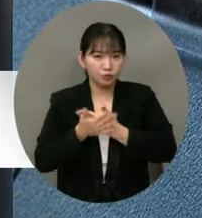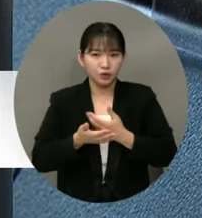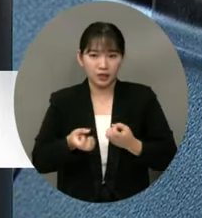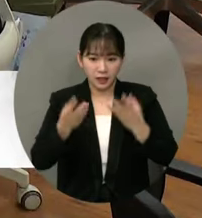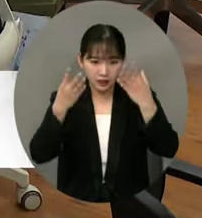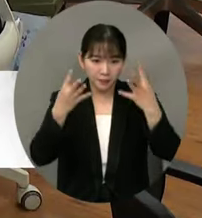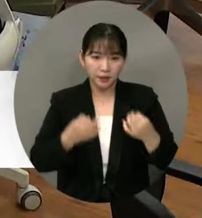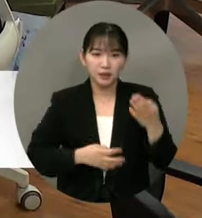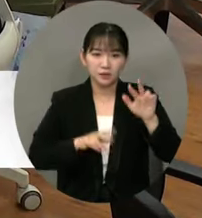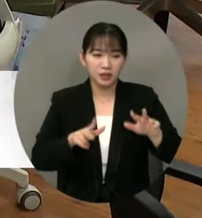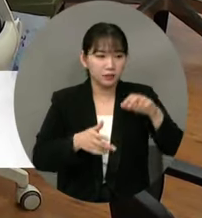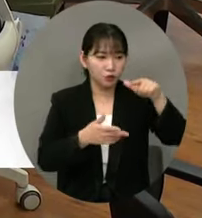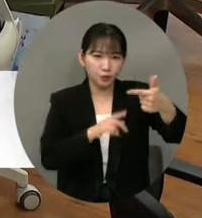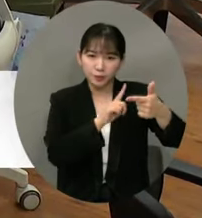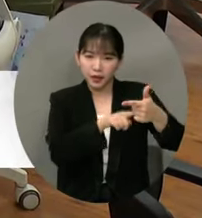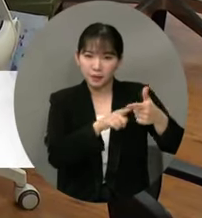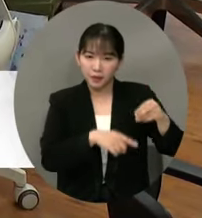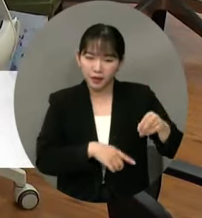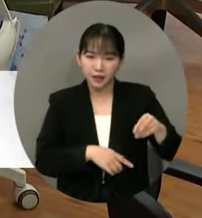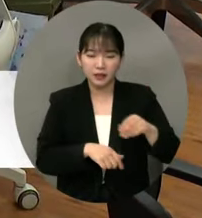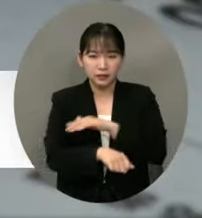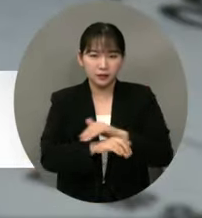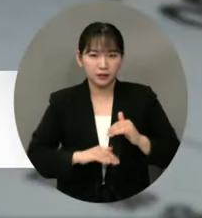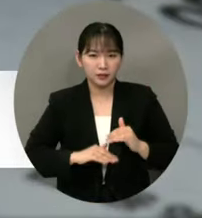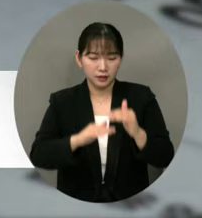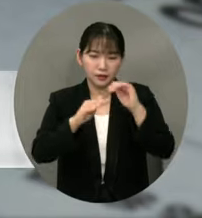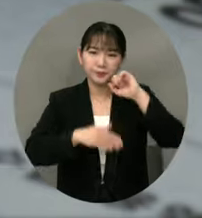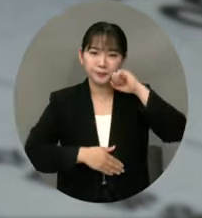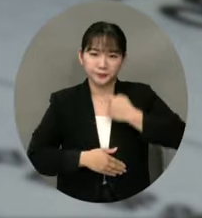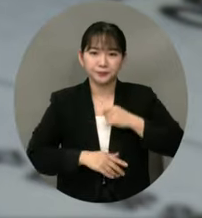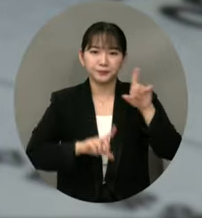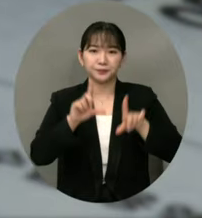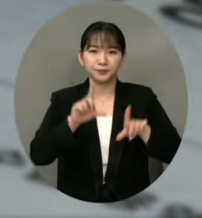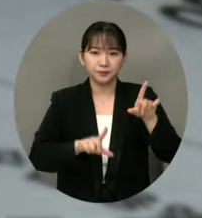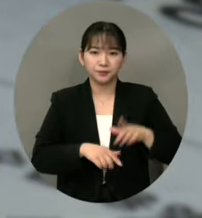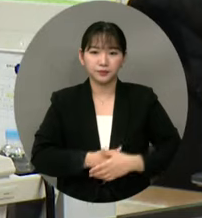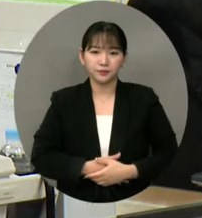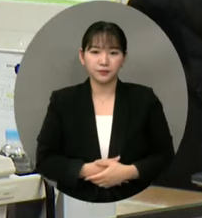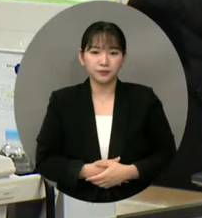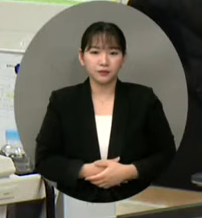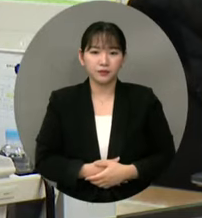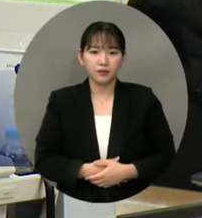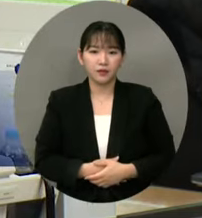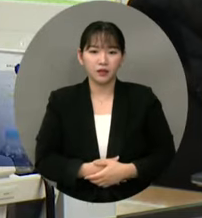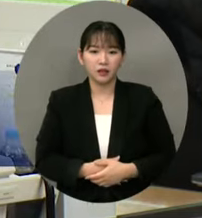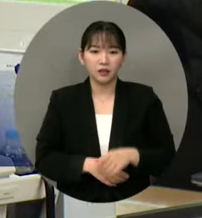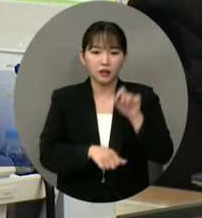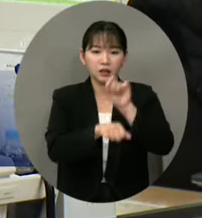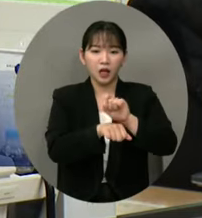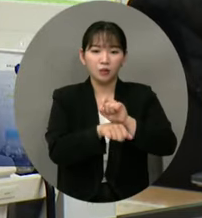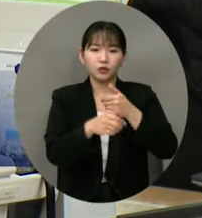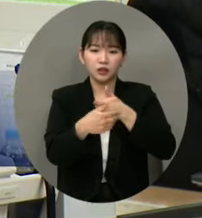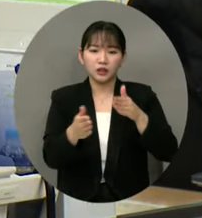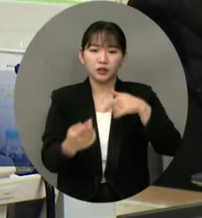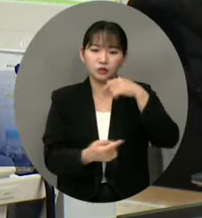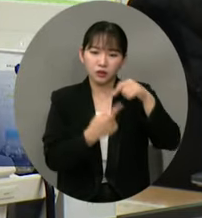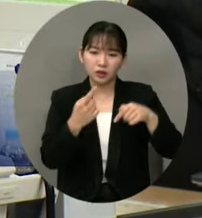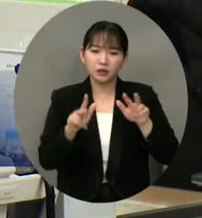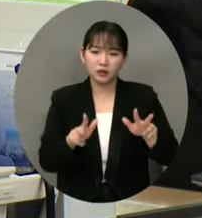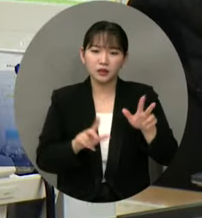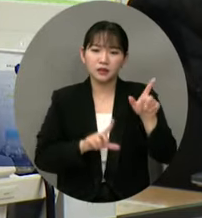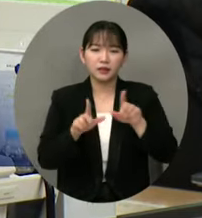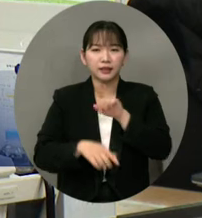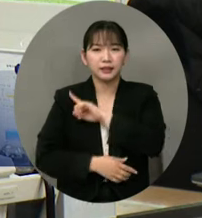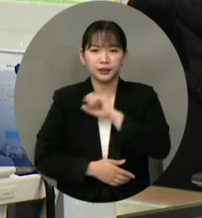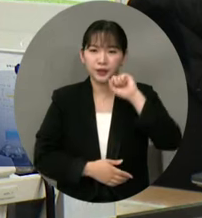많지만 지금 예산으로는 제대로 진행하기에 역부족인 상황입니다. 사무실 운영 자체가 지금 현실적으로